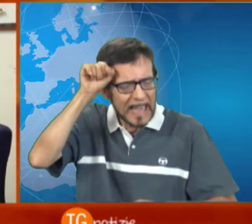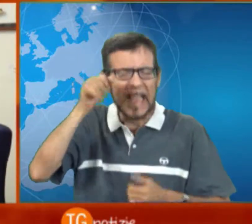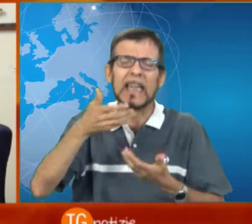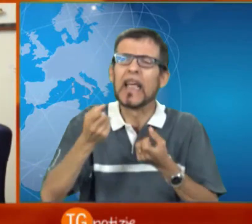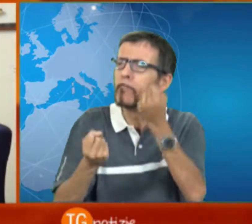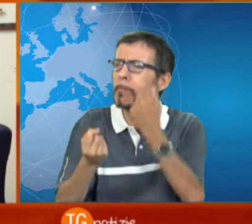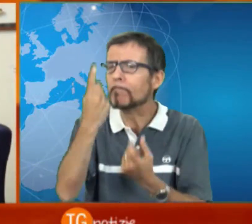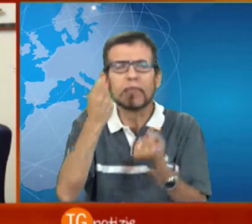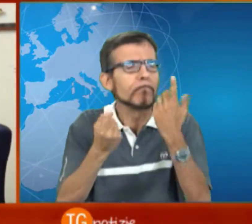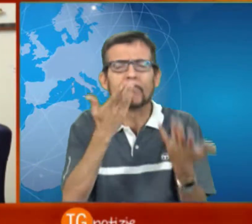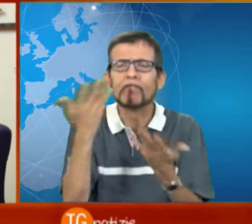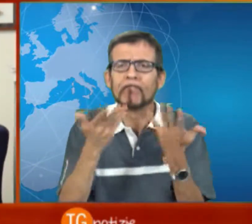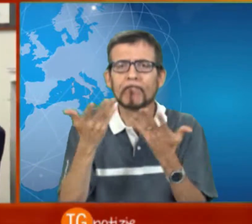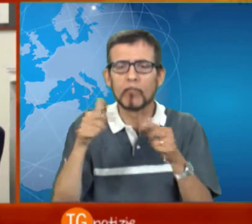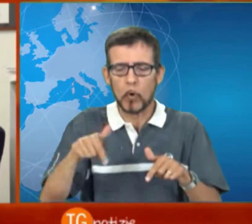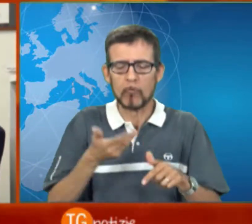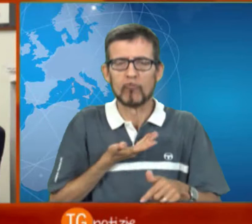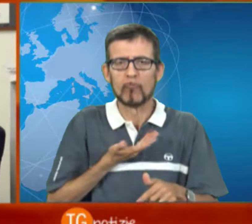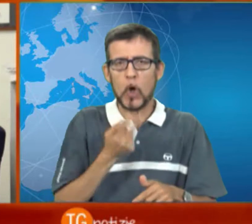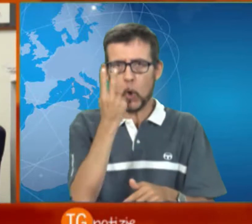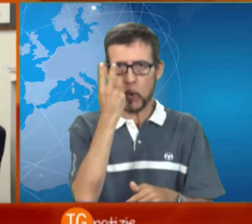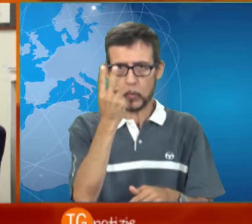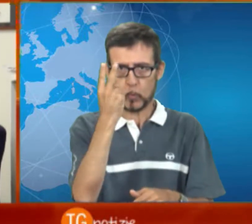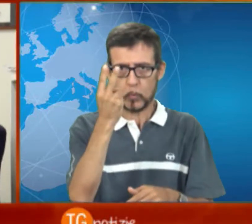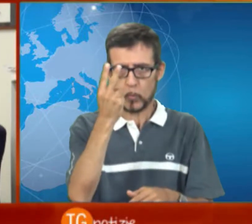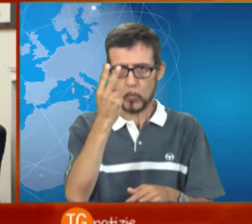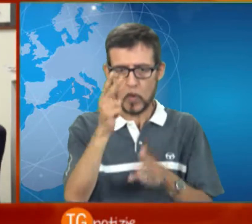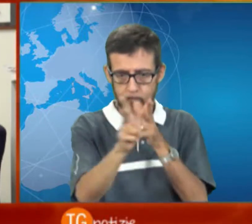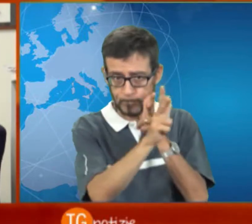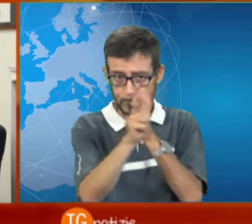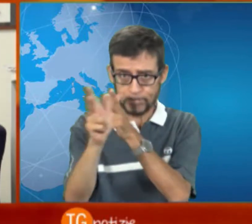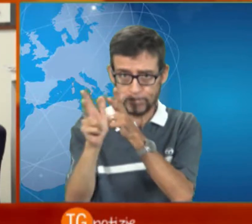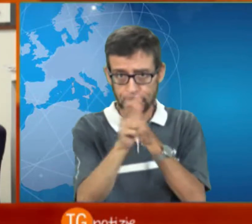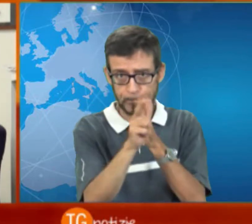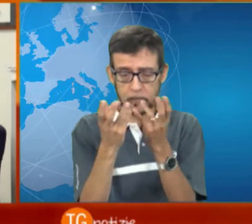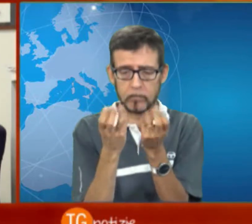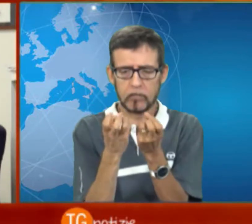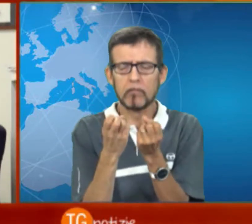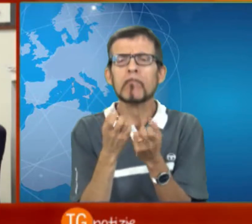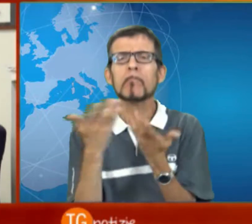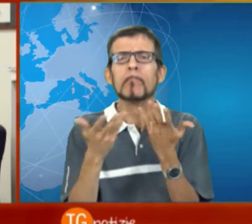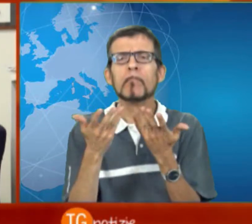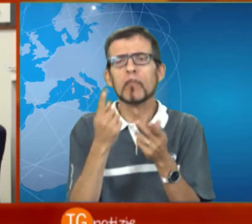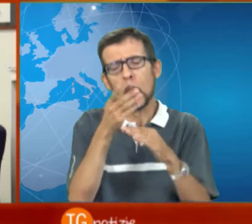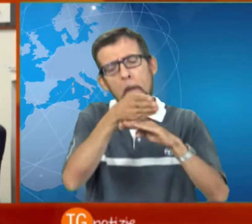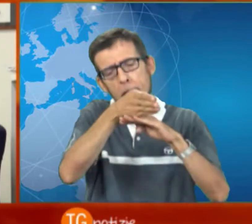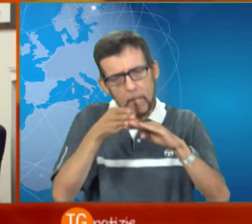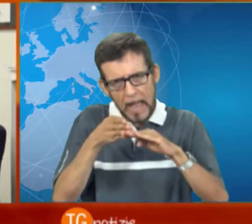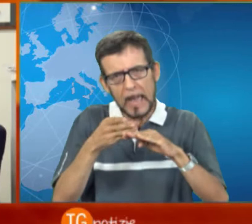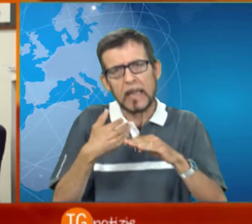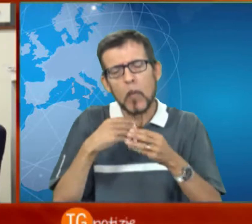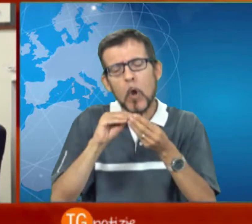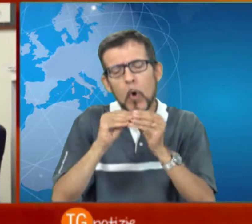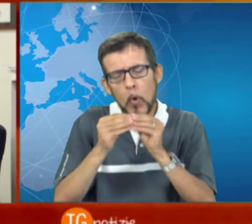realtà. Oggi avremo due servizi in sommario, due servizi che hanno costituito una parte di ciò che